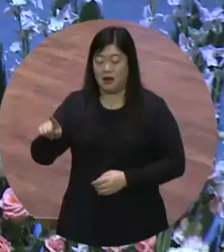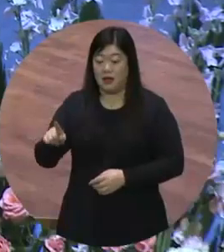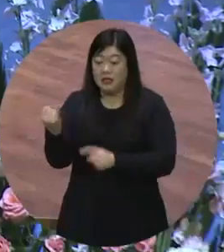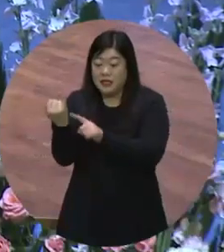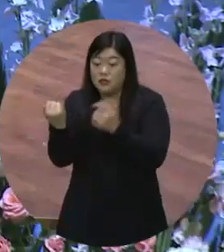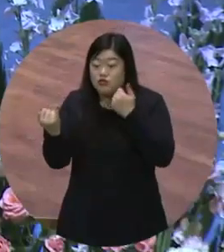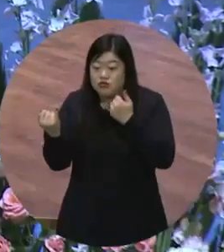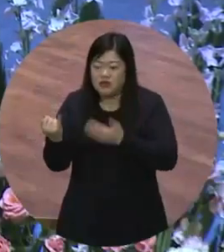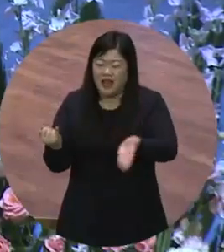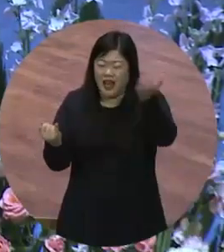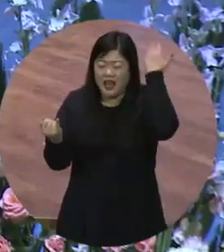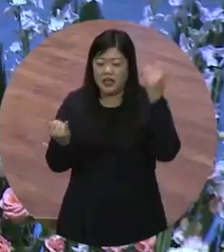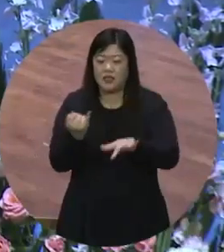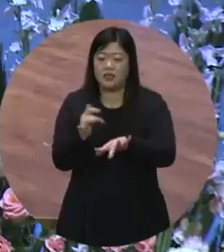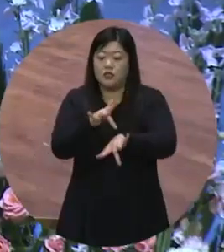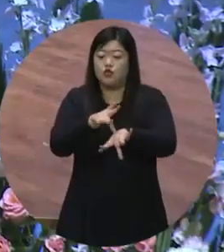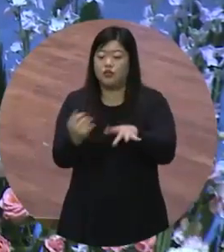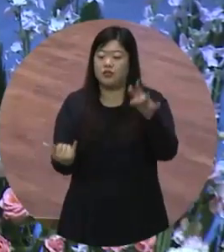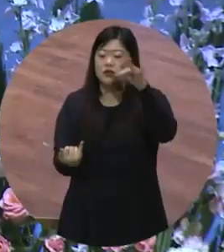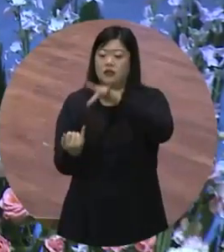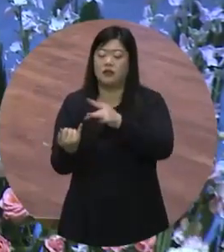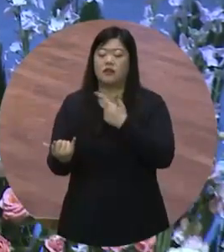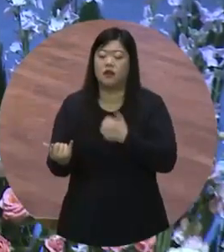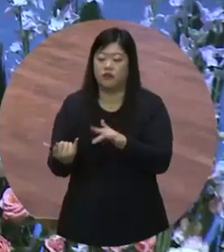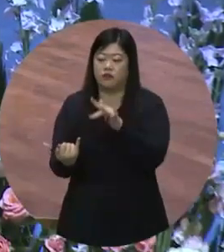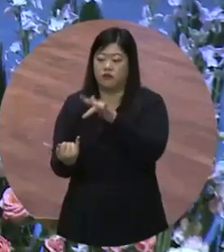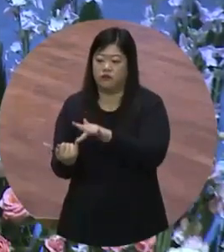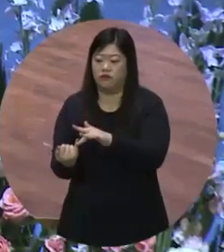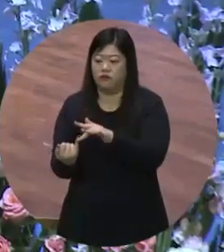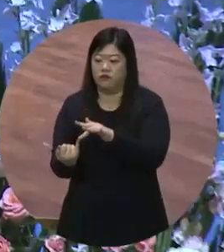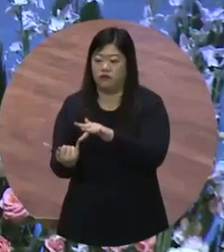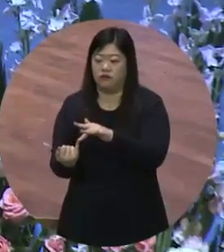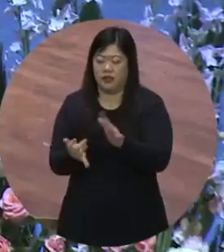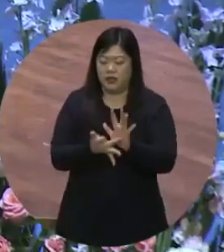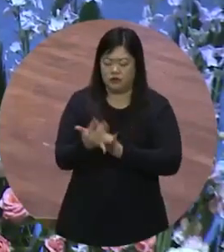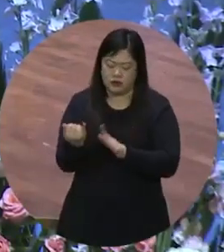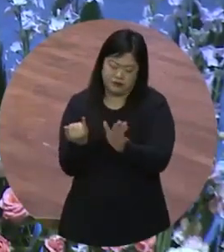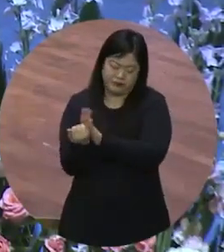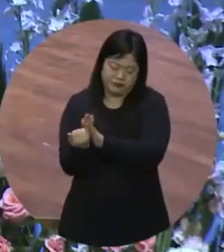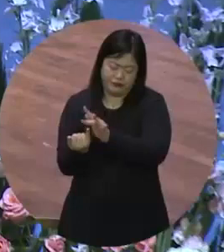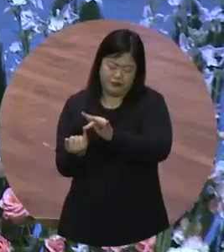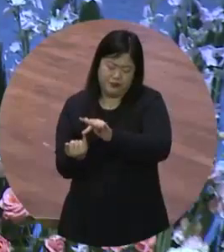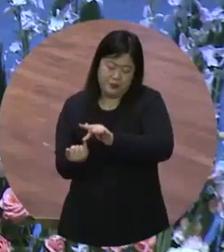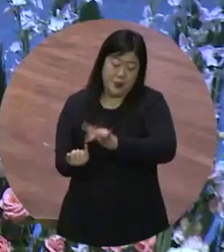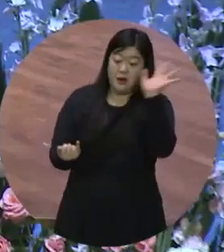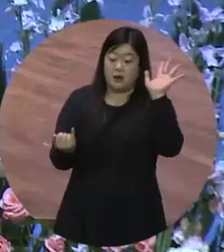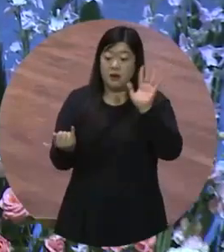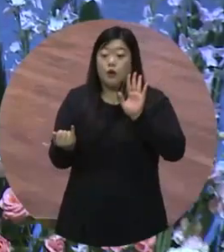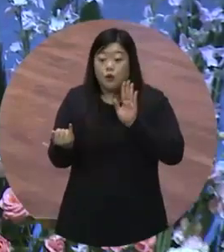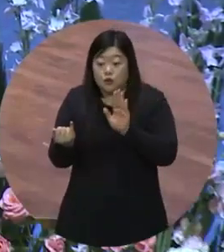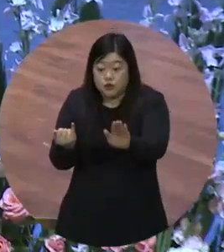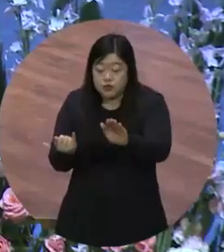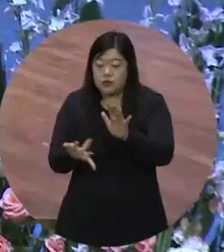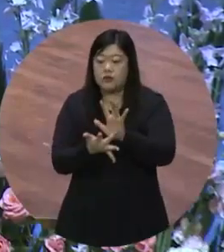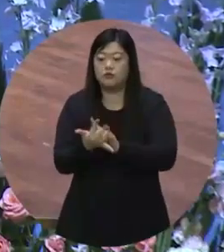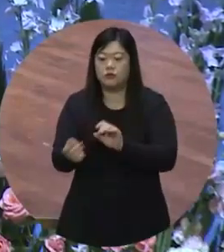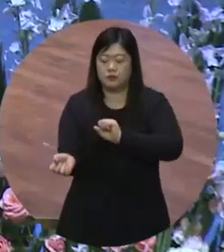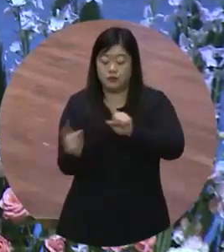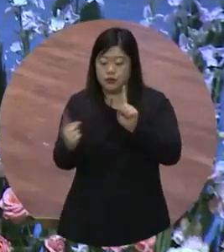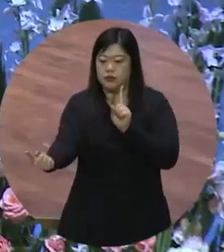여자. 예수님께 치유받았던 이 장녀 같은 여자. 이 여자가 제일 먼저 예수님, 부활한